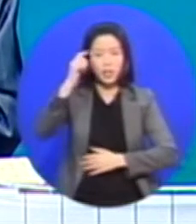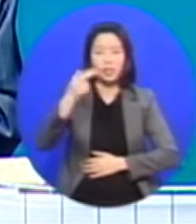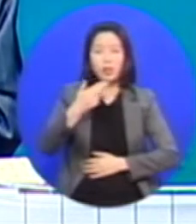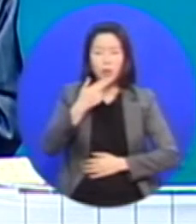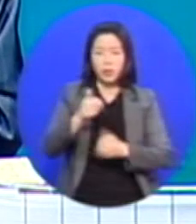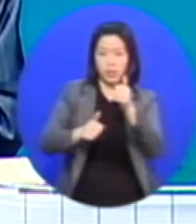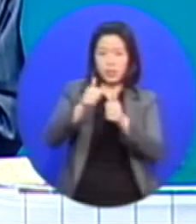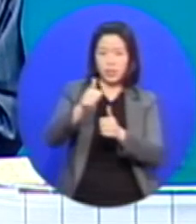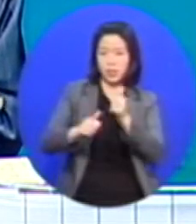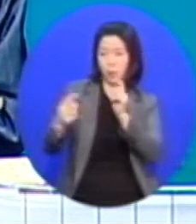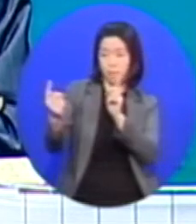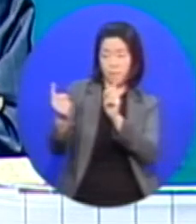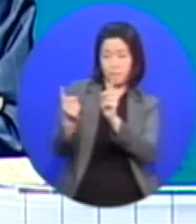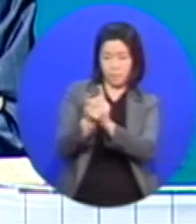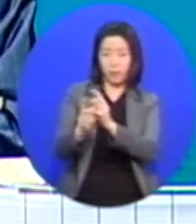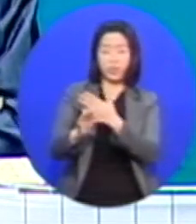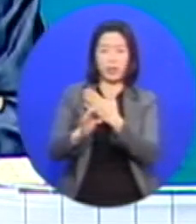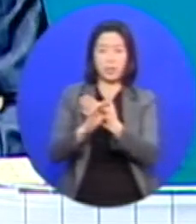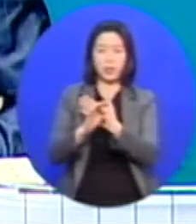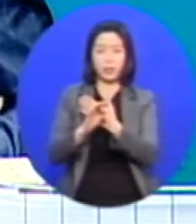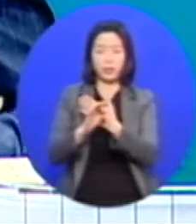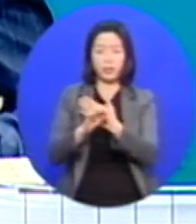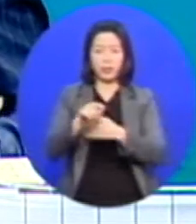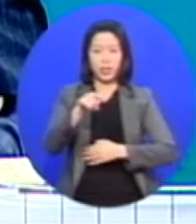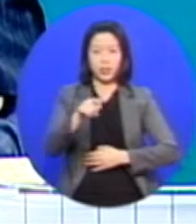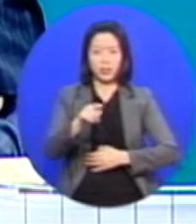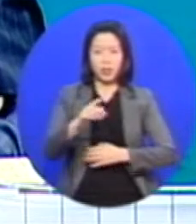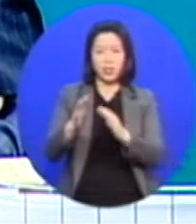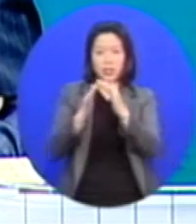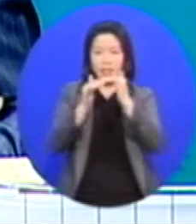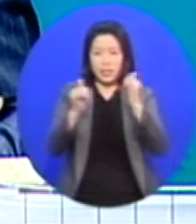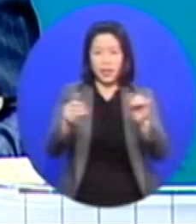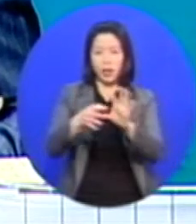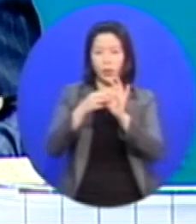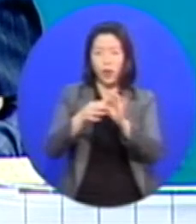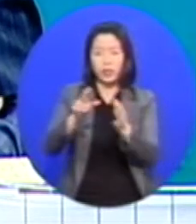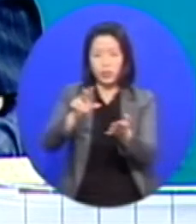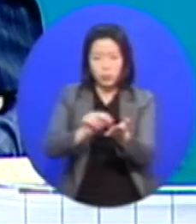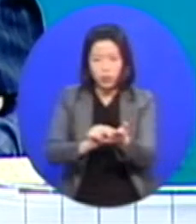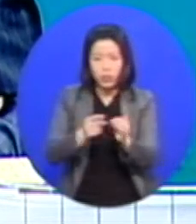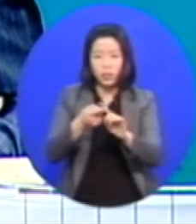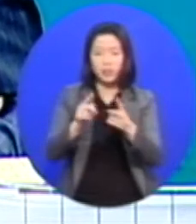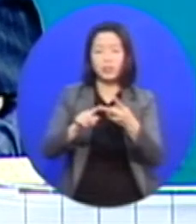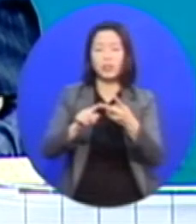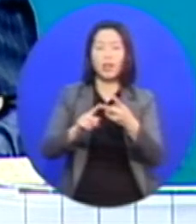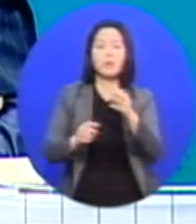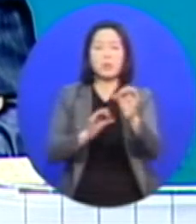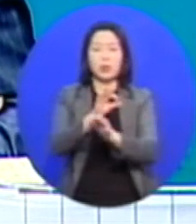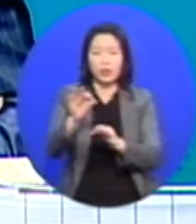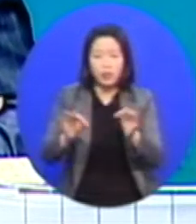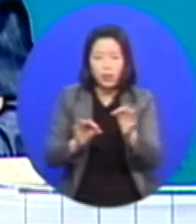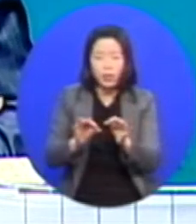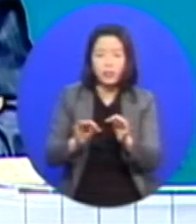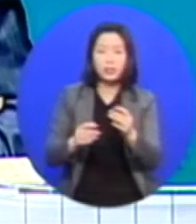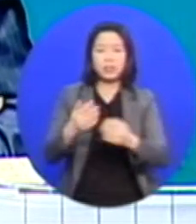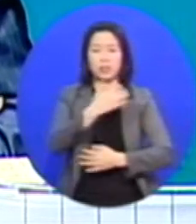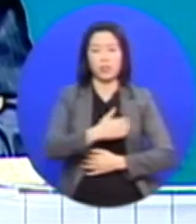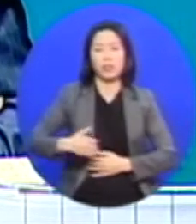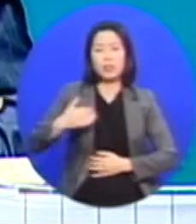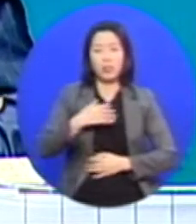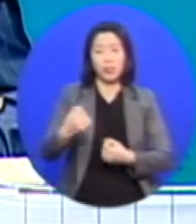온다면 그렇다면 그것이 사람과의 관계 문제 등 경제적인 문제 등 건강에 문제든